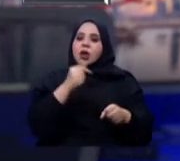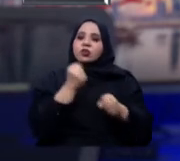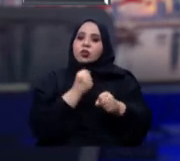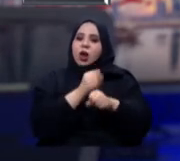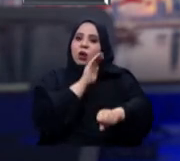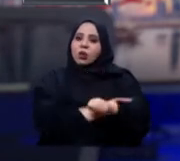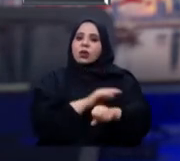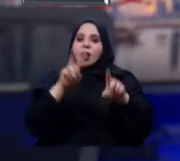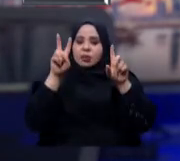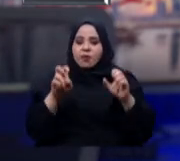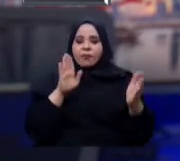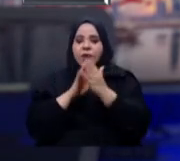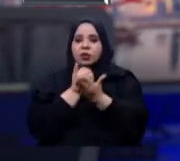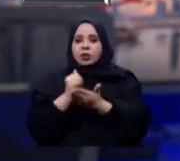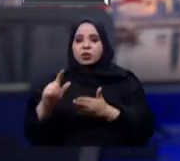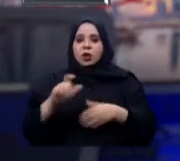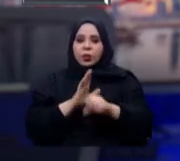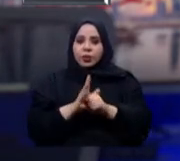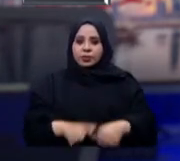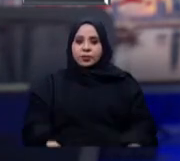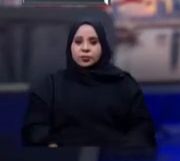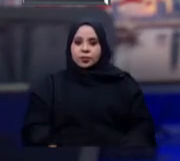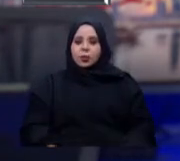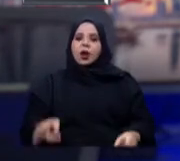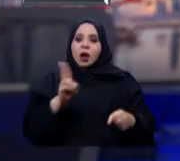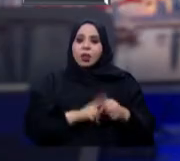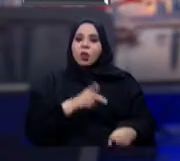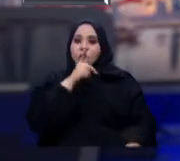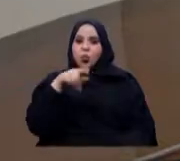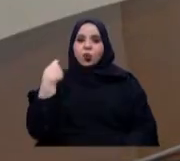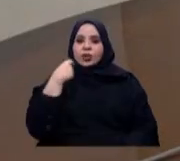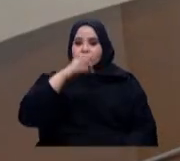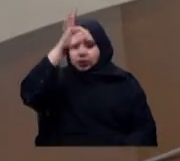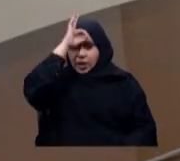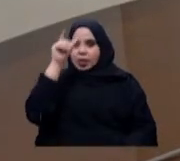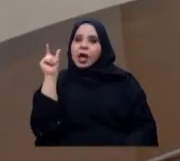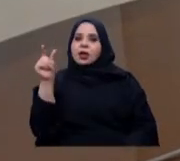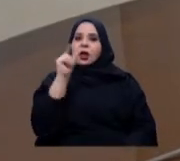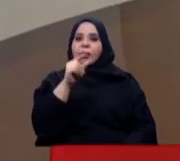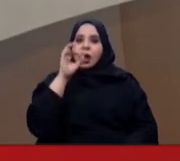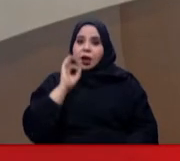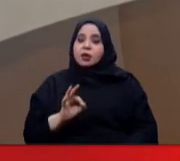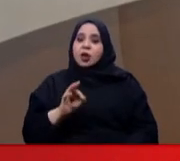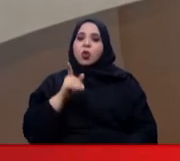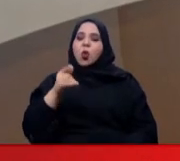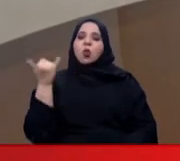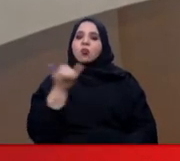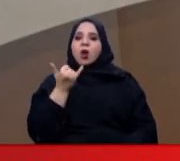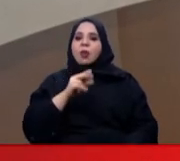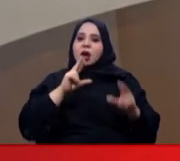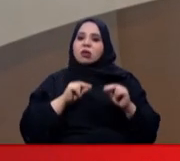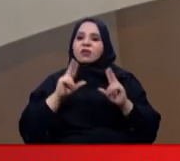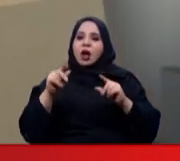الوطنية للحد من انتشار فيروس كورونا. وقد ألقى معالي وزير الداخلية كلمة أكد فيها على عقد مثل هذا